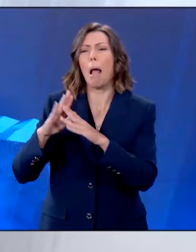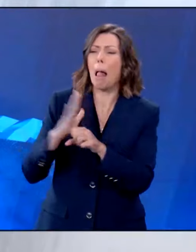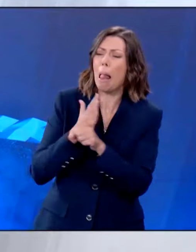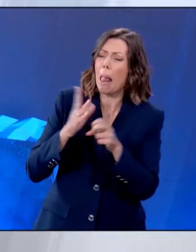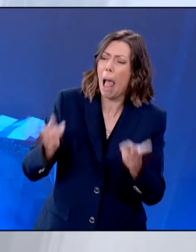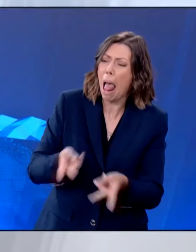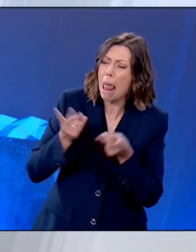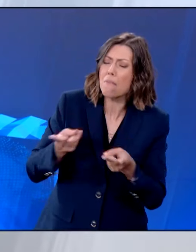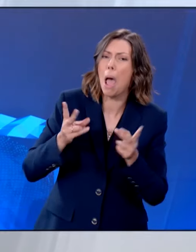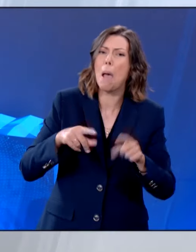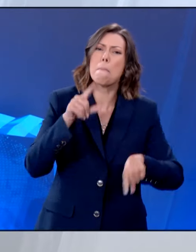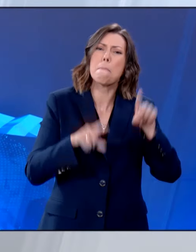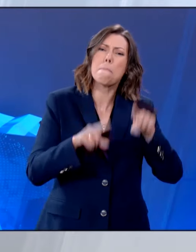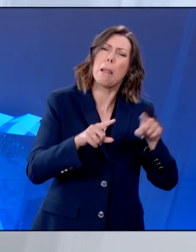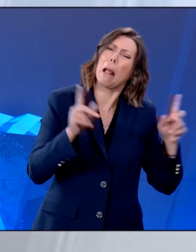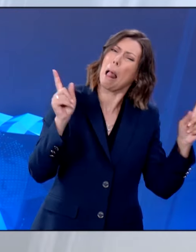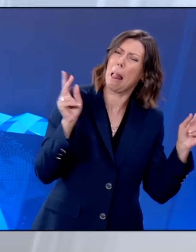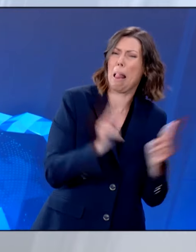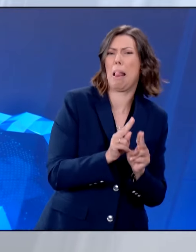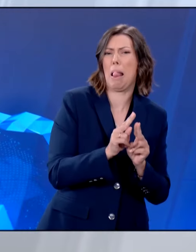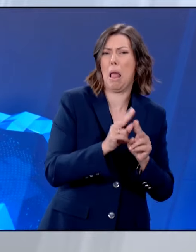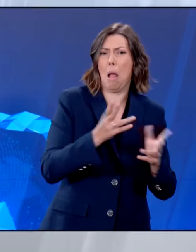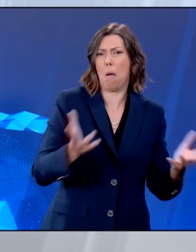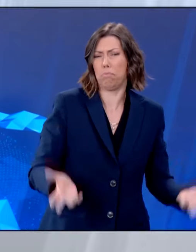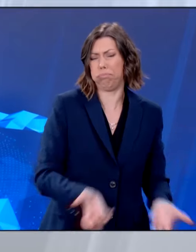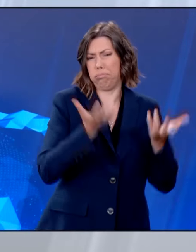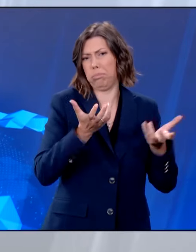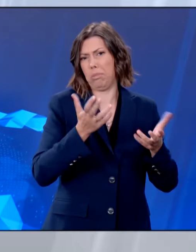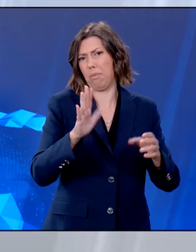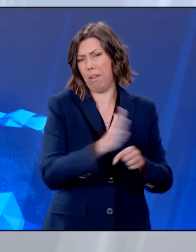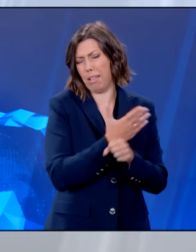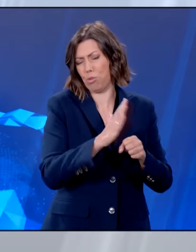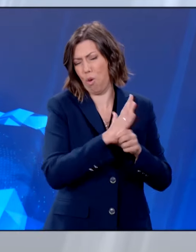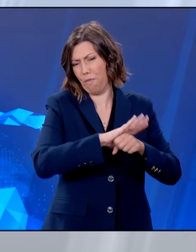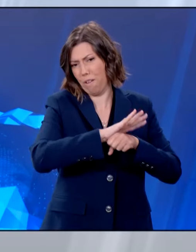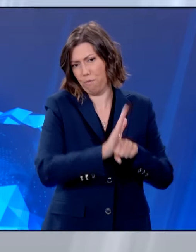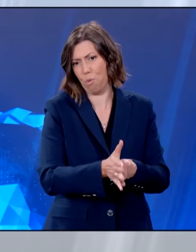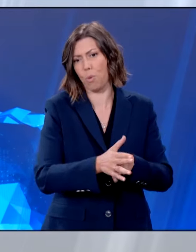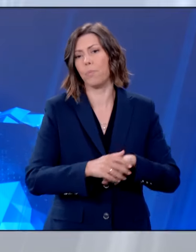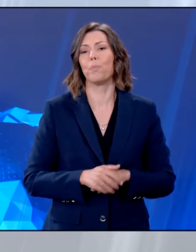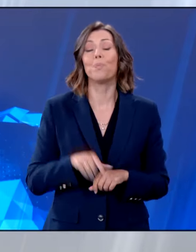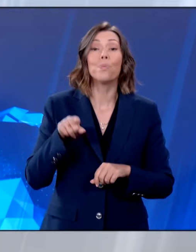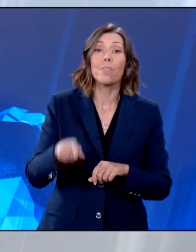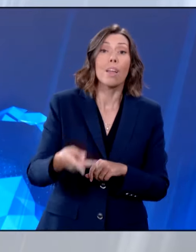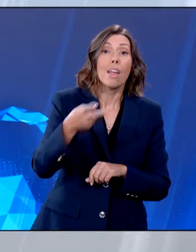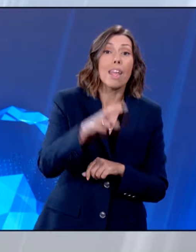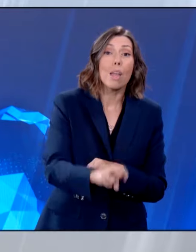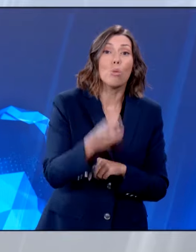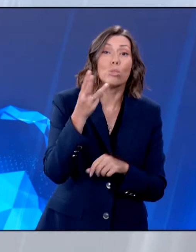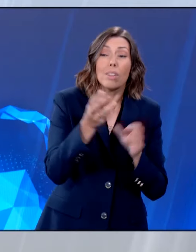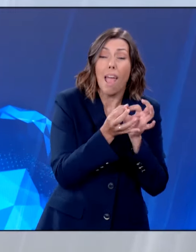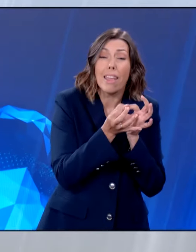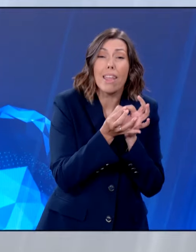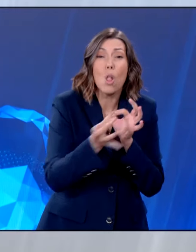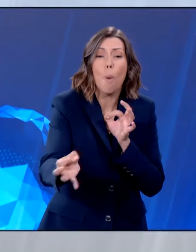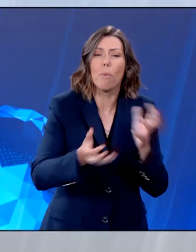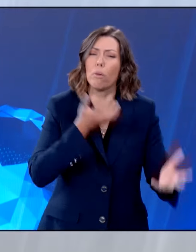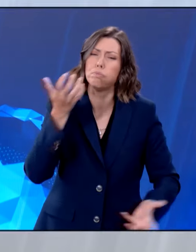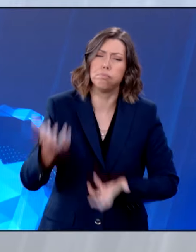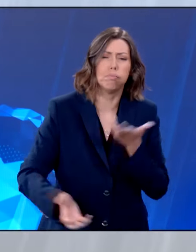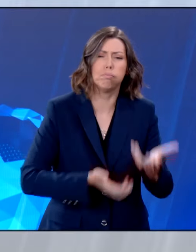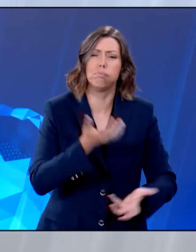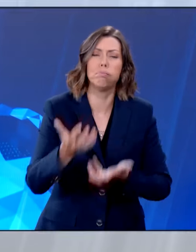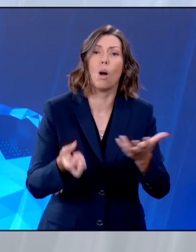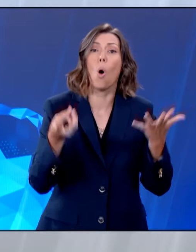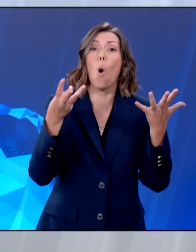Η φωτιά που ξεκίνησε από το Βαρνάβα ξέφυγε από κάθε έλεγχο και επεκτάθηκε σε ένα μέτωπο 23 χιλιόμετρων, καίγοντας 85.000 στρέμματα,